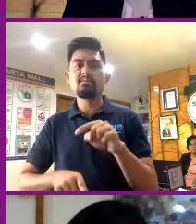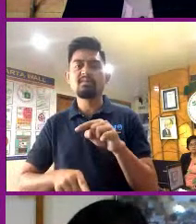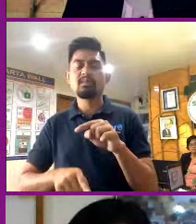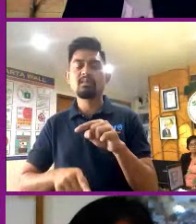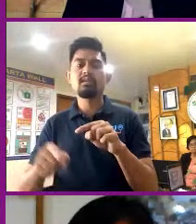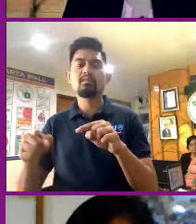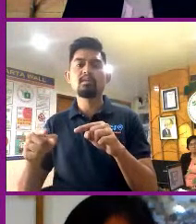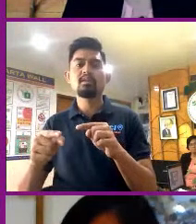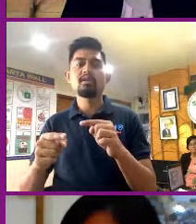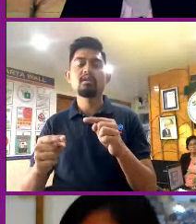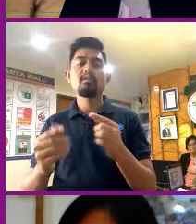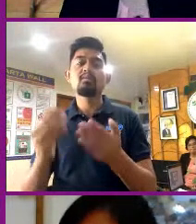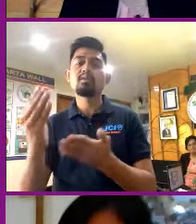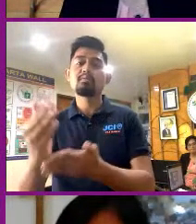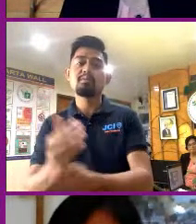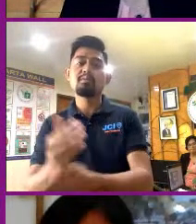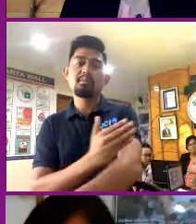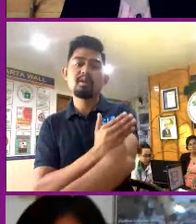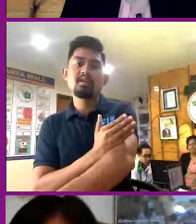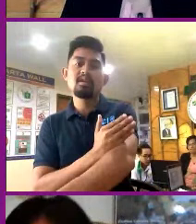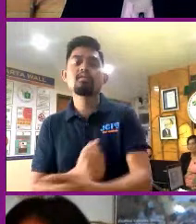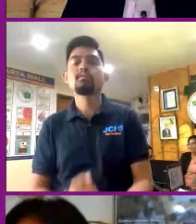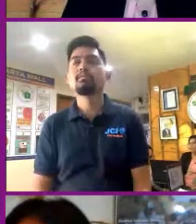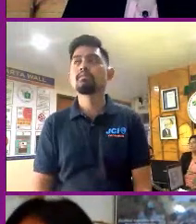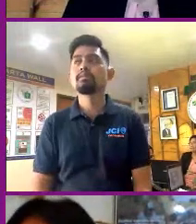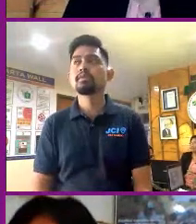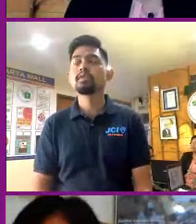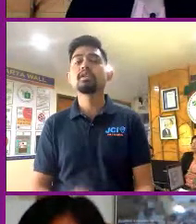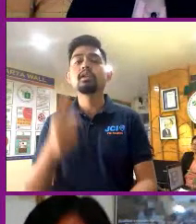Legislation and morality could never go hand in hand.